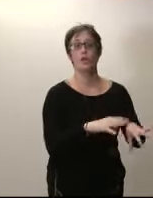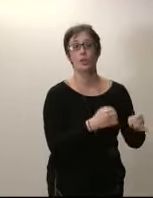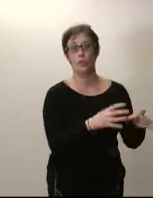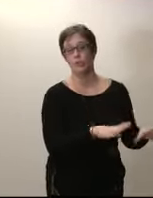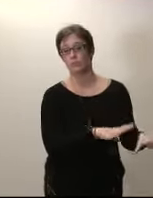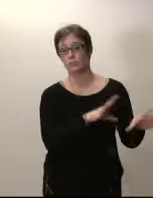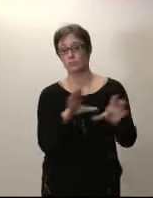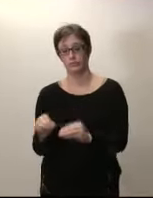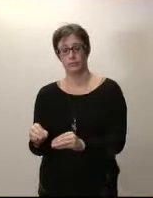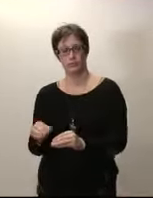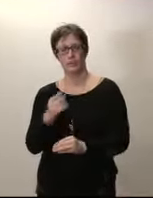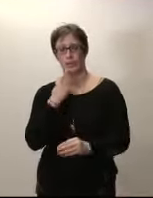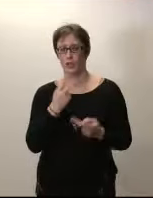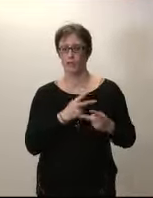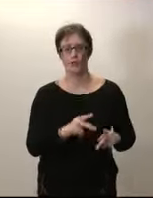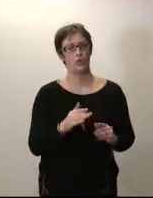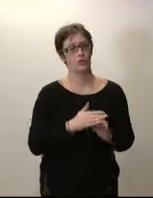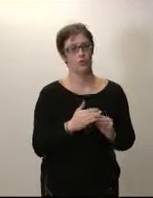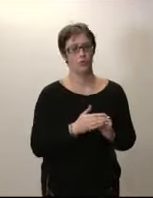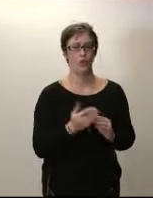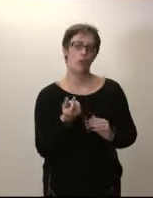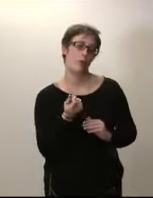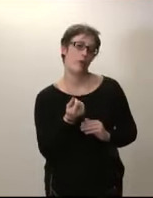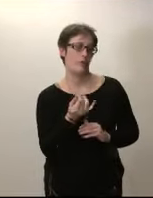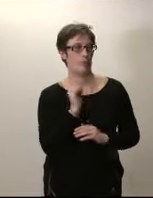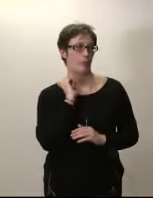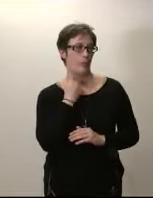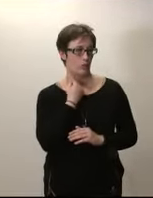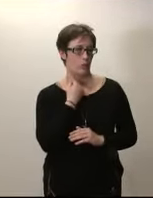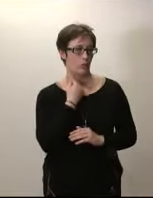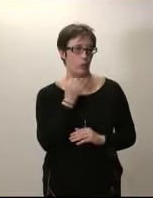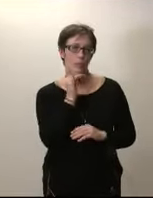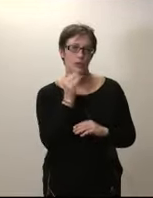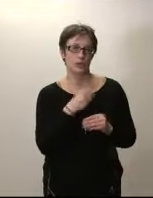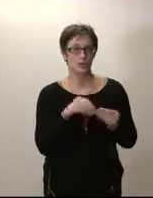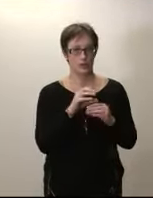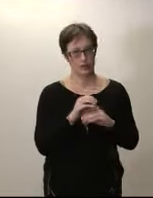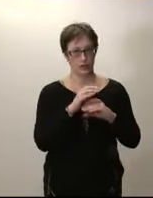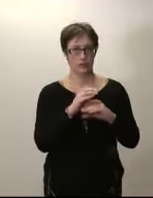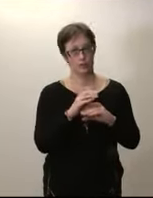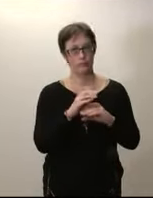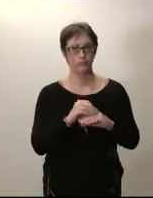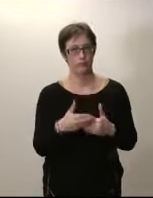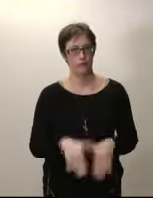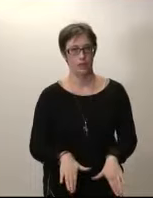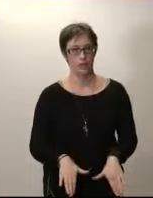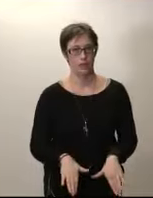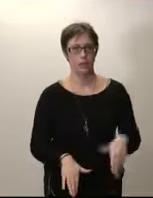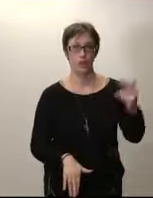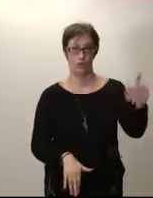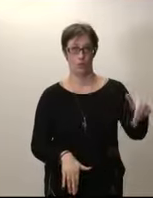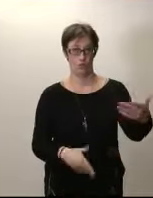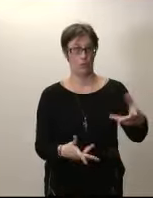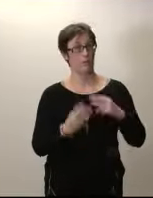perdre une somme d'argent de ce petit excédent que l'on ne percevra plus. Vous me dites non, ben vous m'expliquerez.